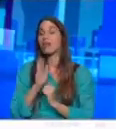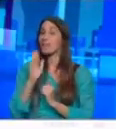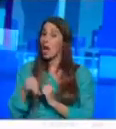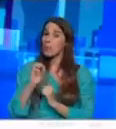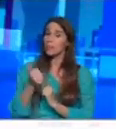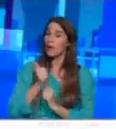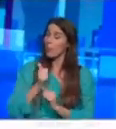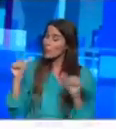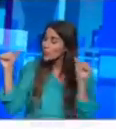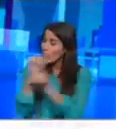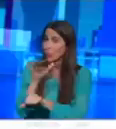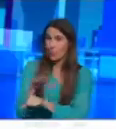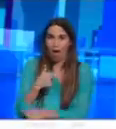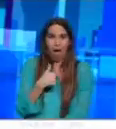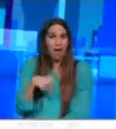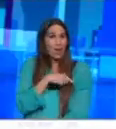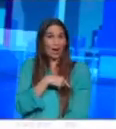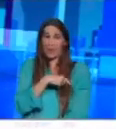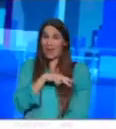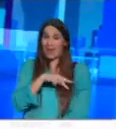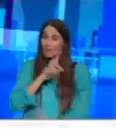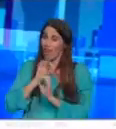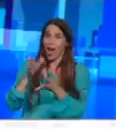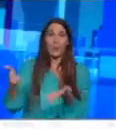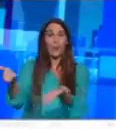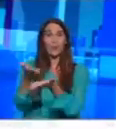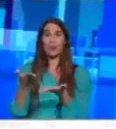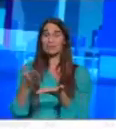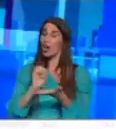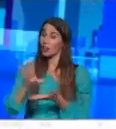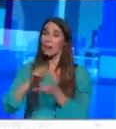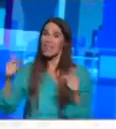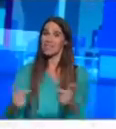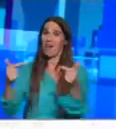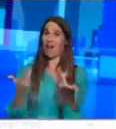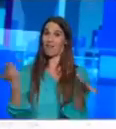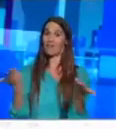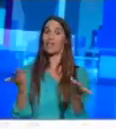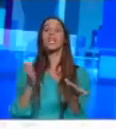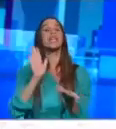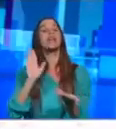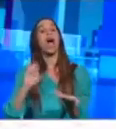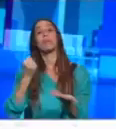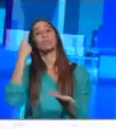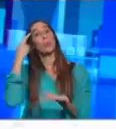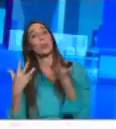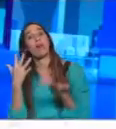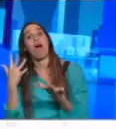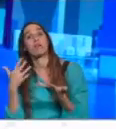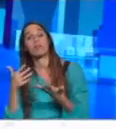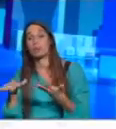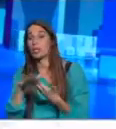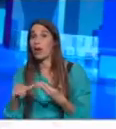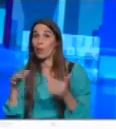טועים בשטח, אנחנו הרי שלחנו אותם לשדה הקרב, אנחנו שולחים אותם, וגם אם הם, השיקול הדעת שלהם בשטח היה